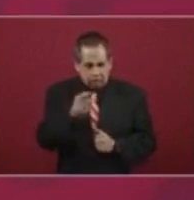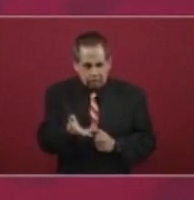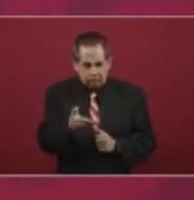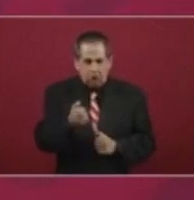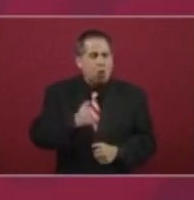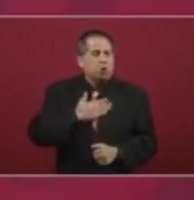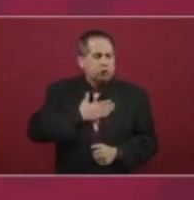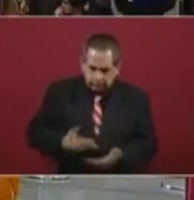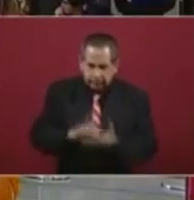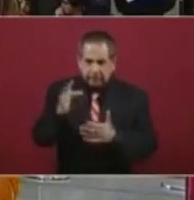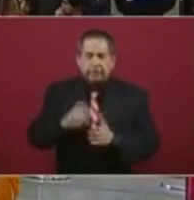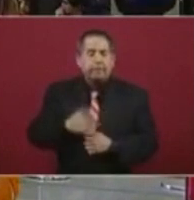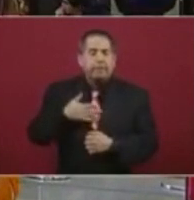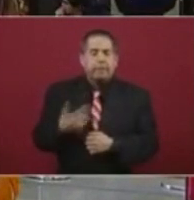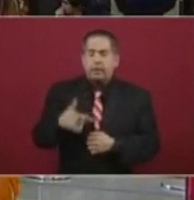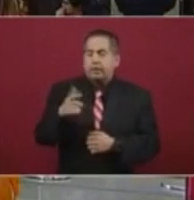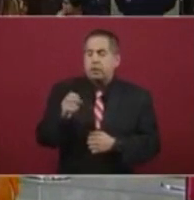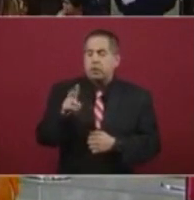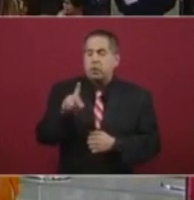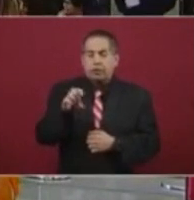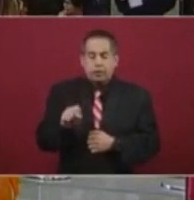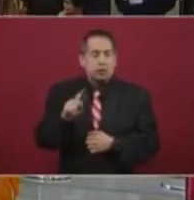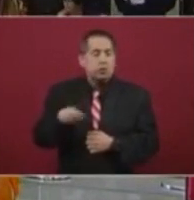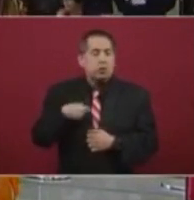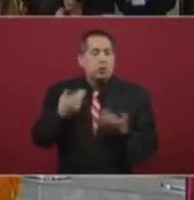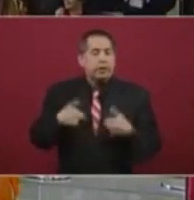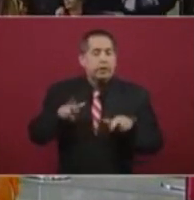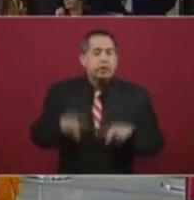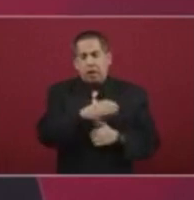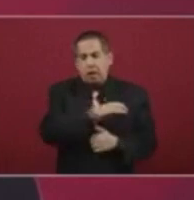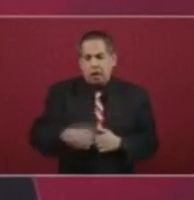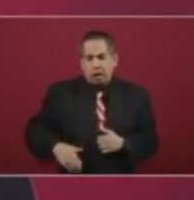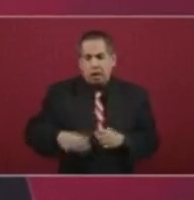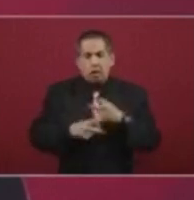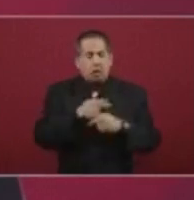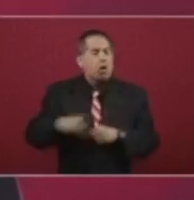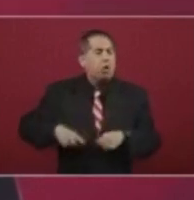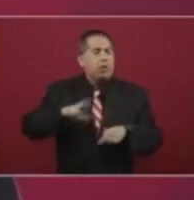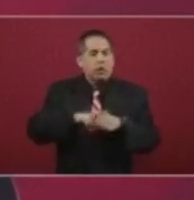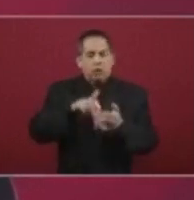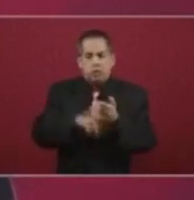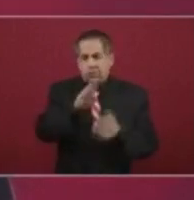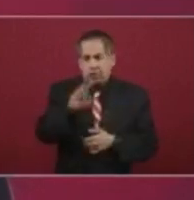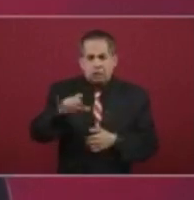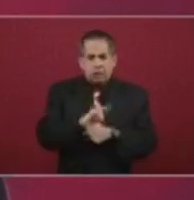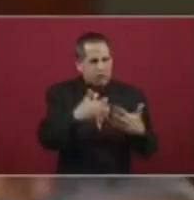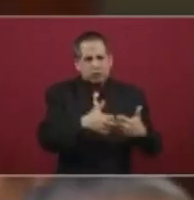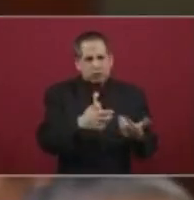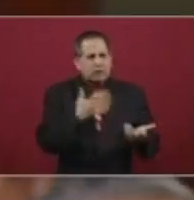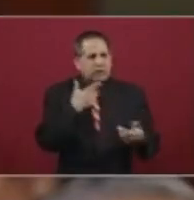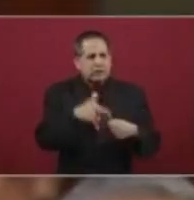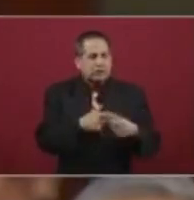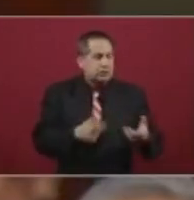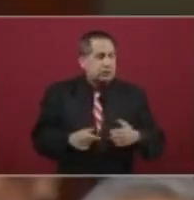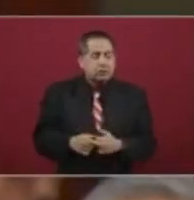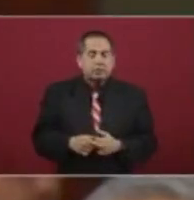освещающей местные события. В 2019 году на пресс-конференции президента страны Андреса Мануэля Лопеса Обрадора